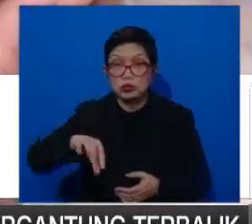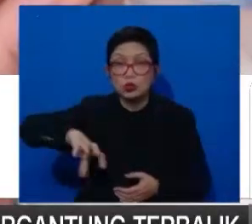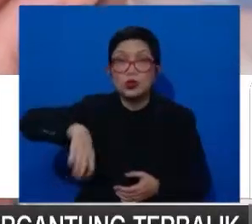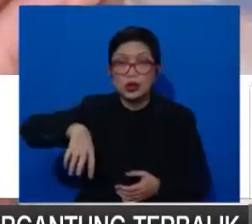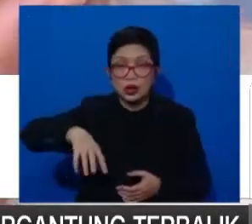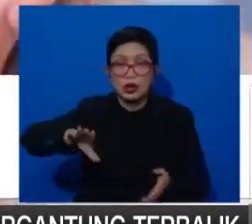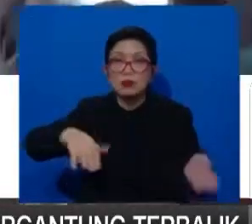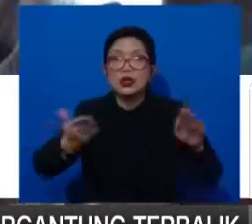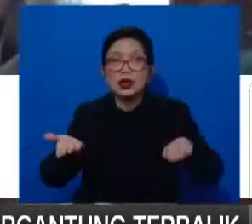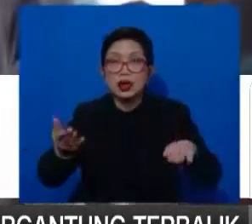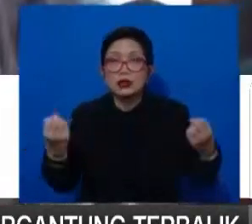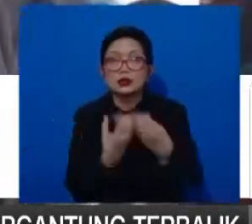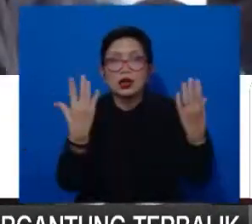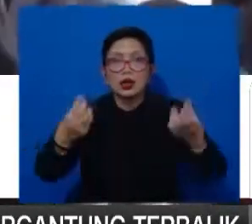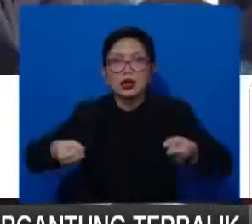pada Jumat sore kemarin.